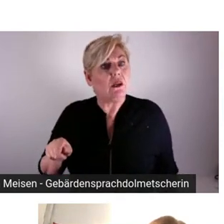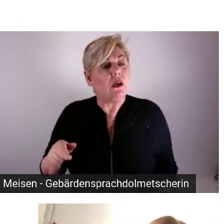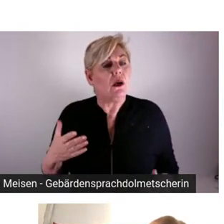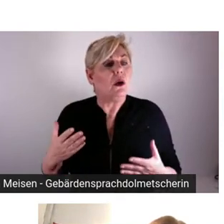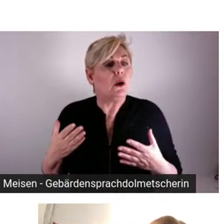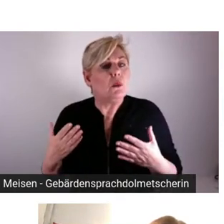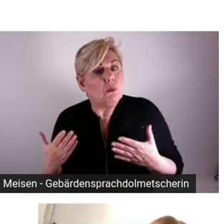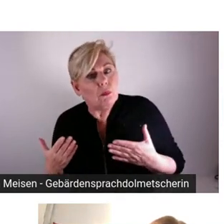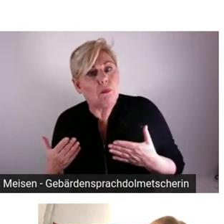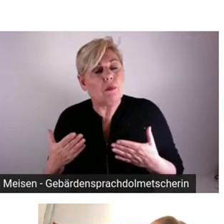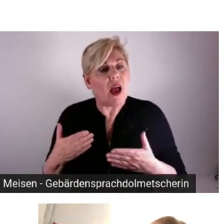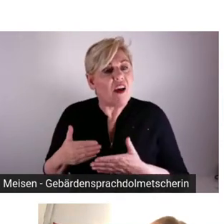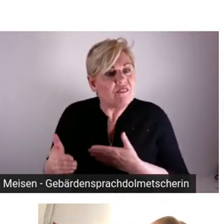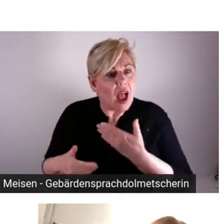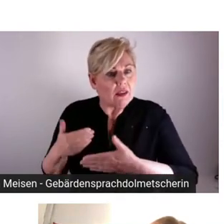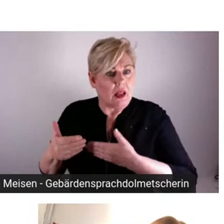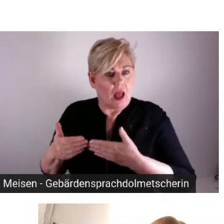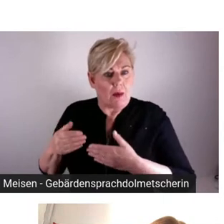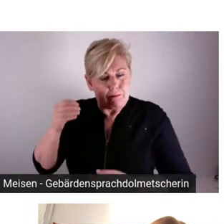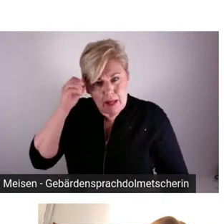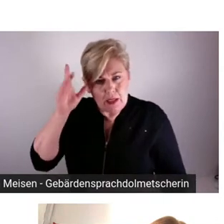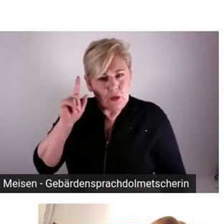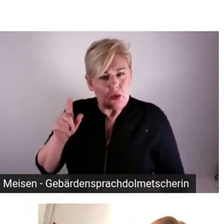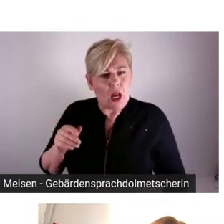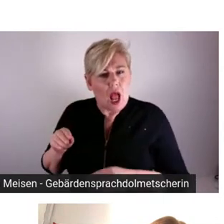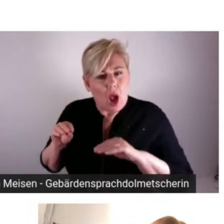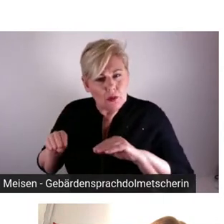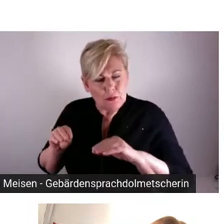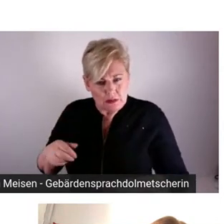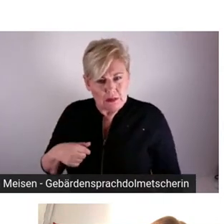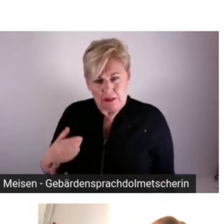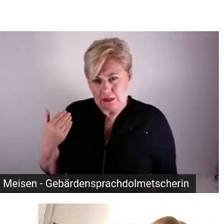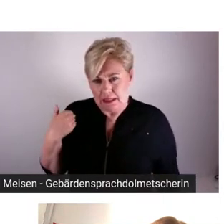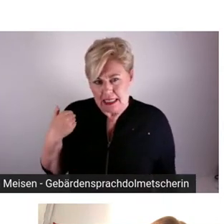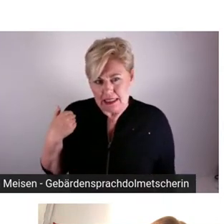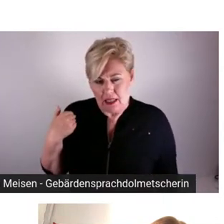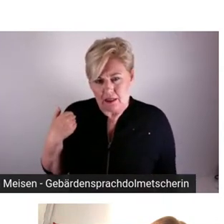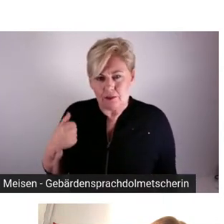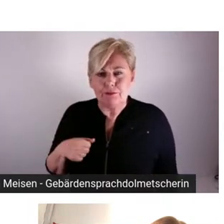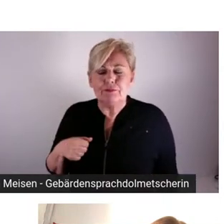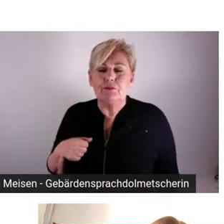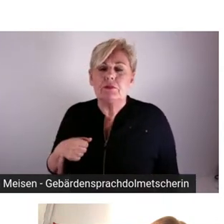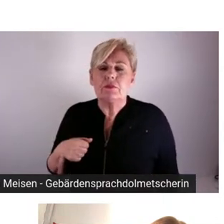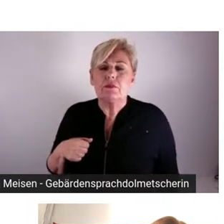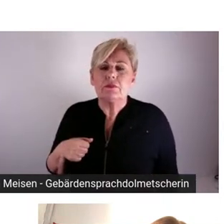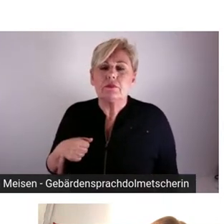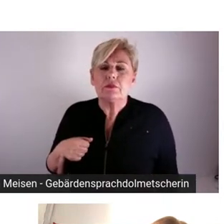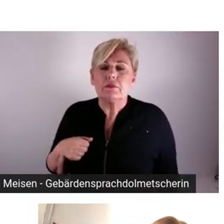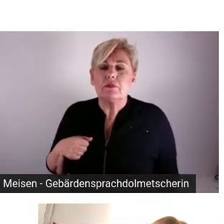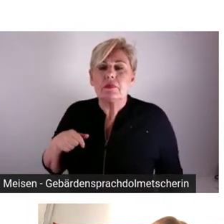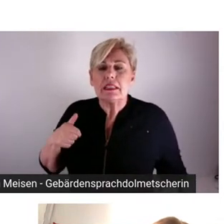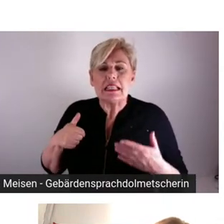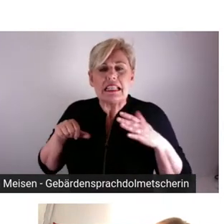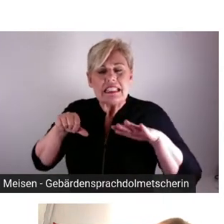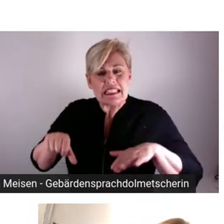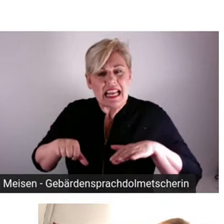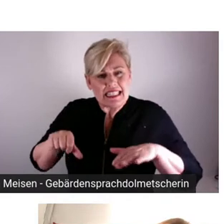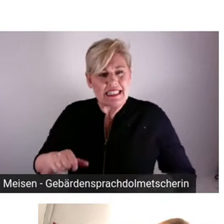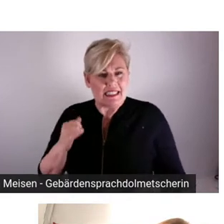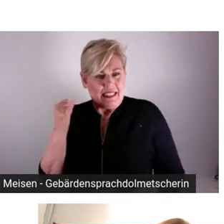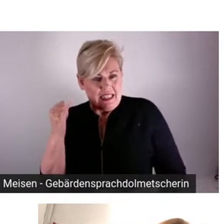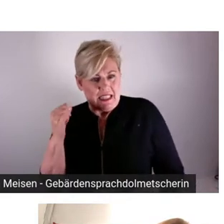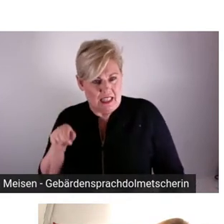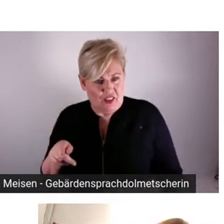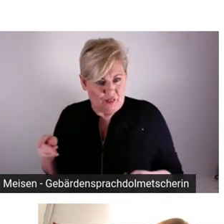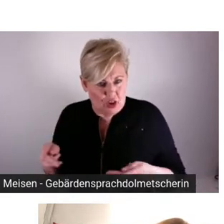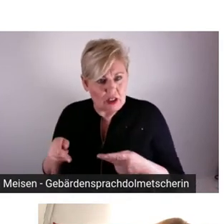und Ausbildung. Ich hatte gestern eine Beschäftigungsförderung besucht und dort wird über den Paragraphen 16i gefördert,